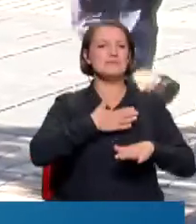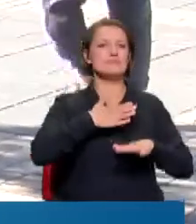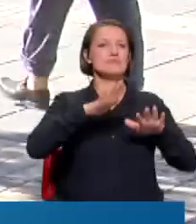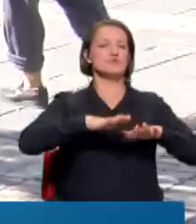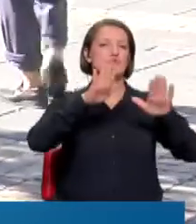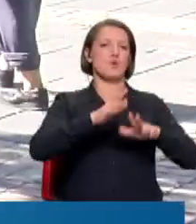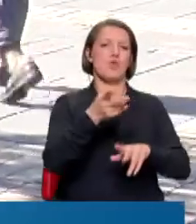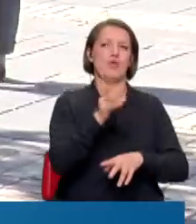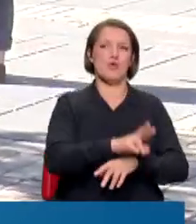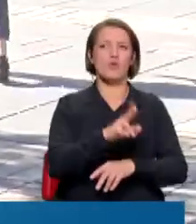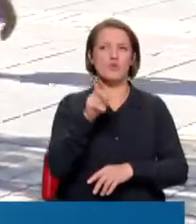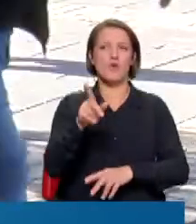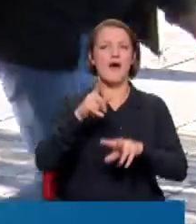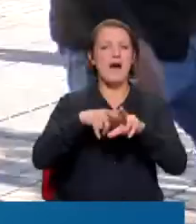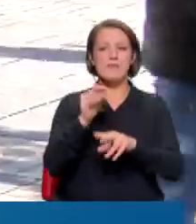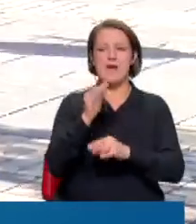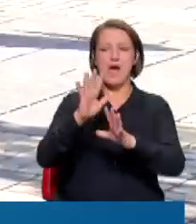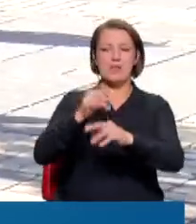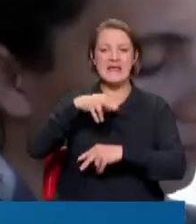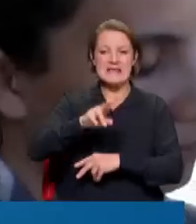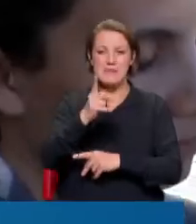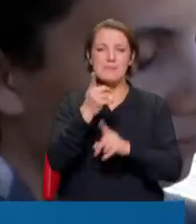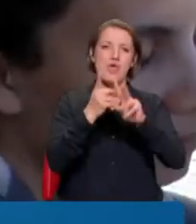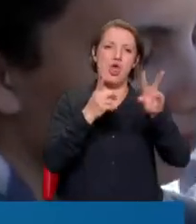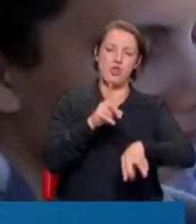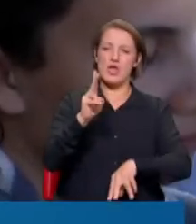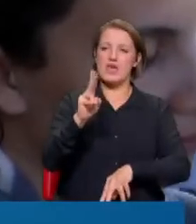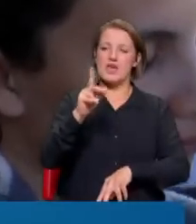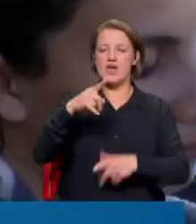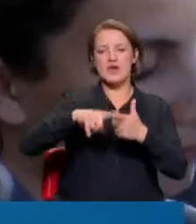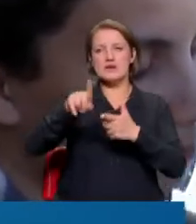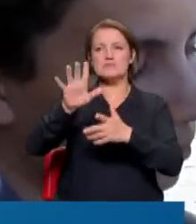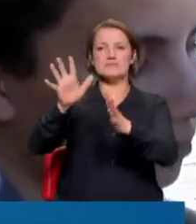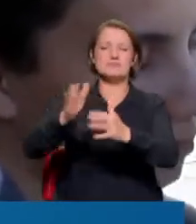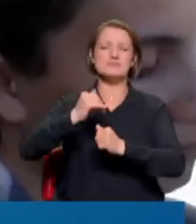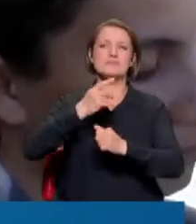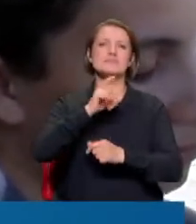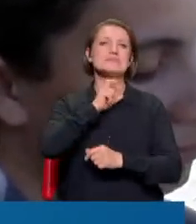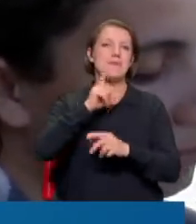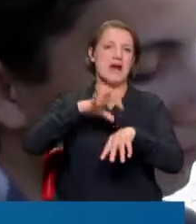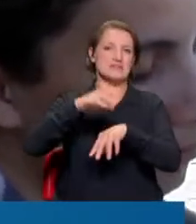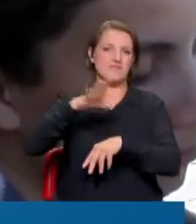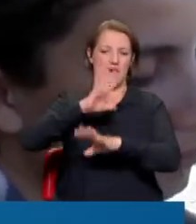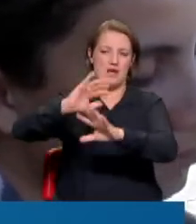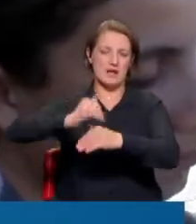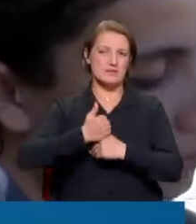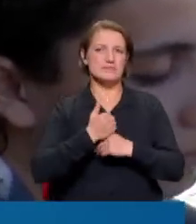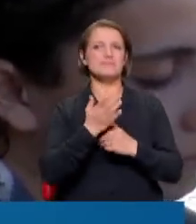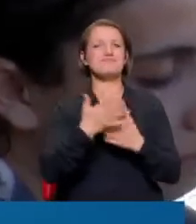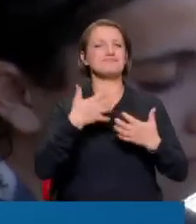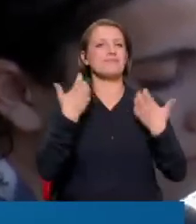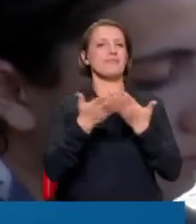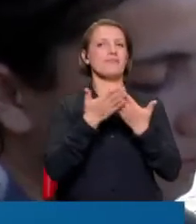kaybetti uyrum çifti aybüke'yi alıp dışarı çıktı Kahramanmaraş'ta bir bir aya yakın yatış sürecinden sonra